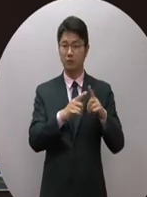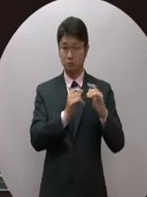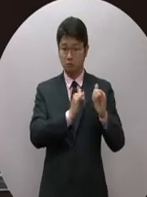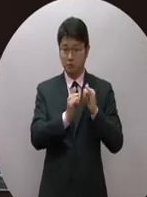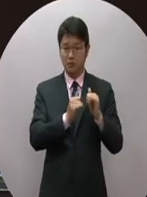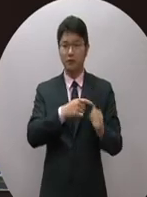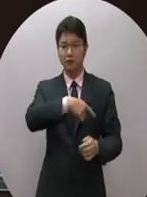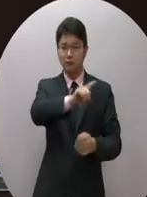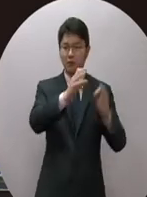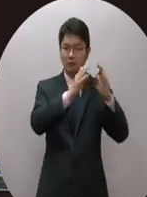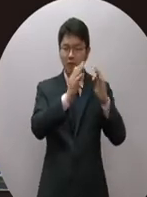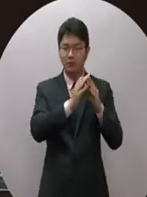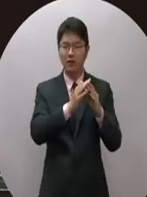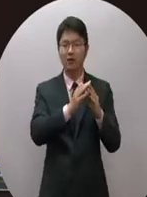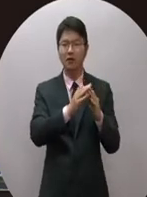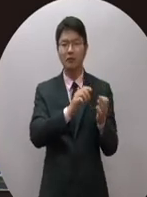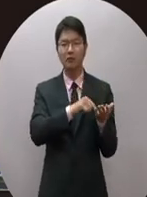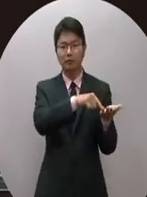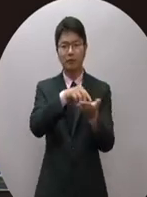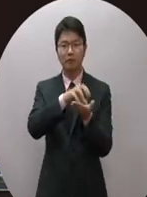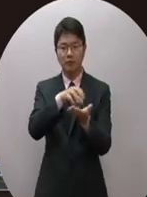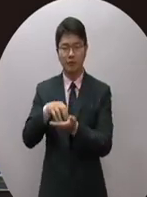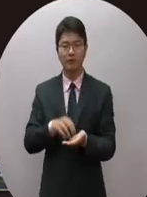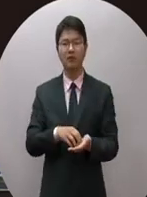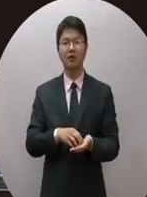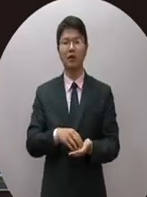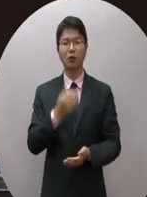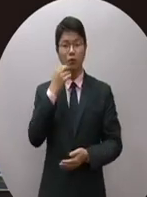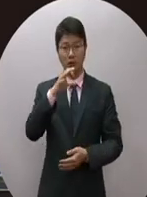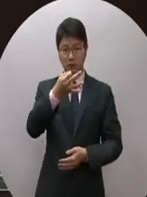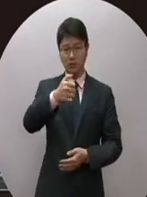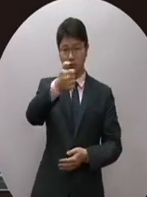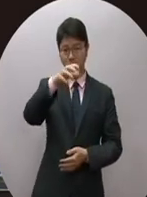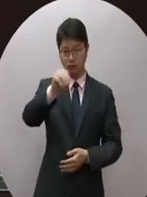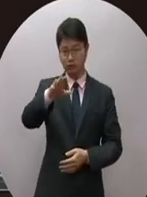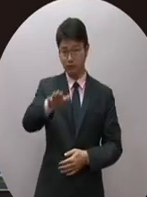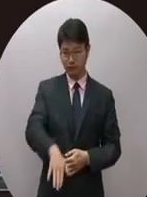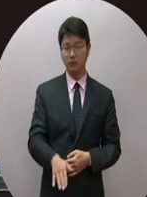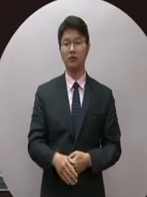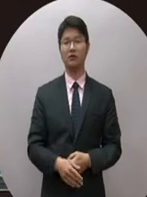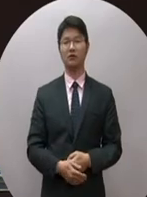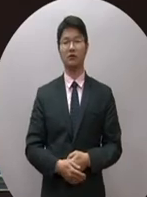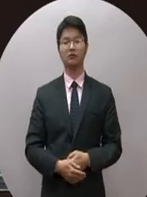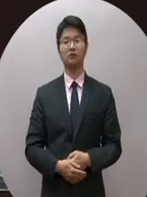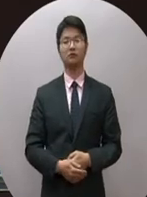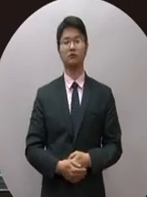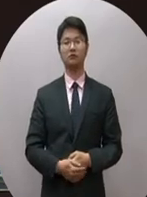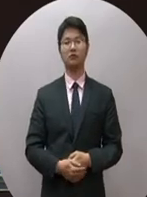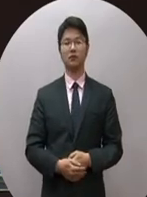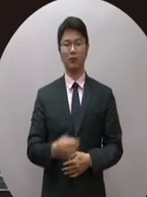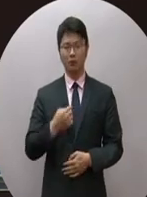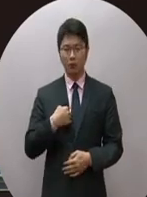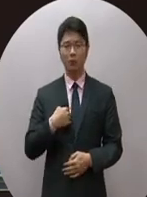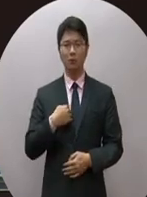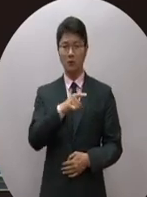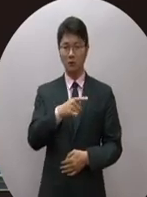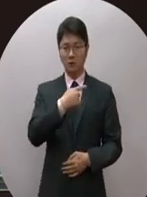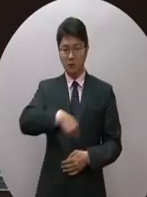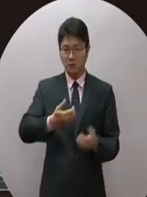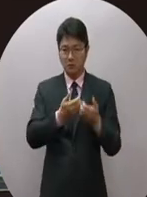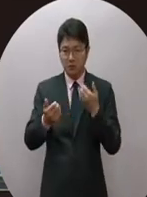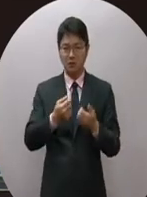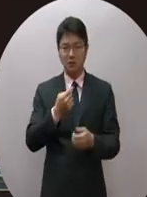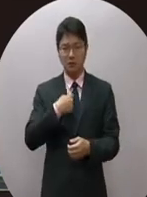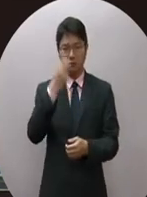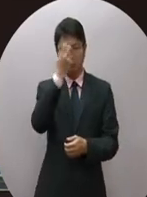为，对于一定金额50万以下，对于已有资料不再重复调查